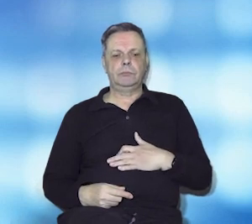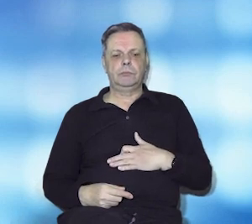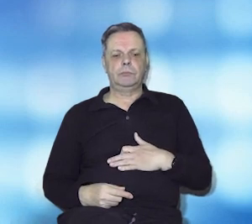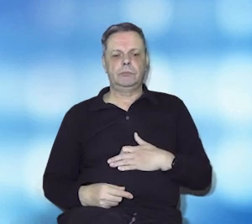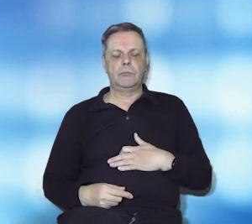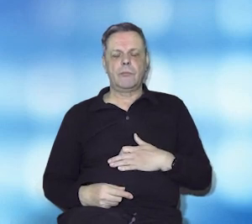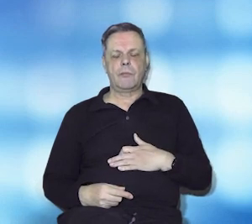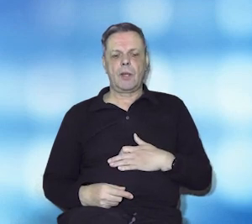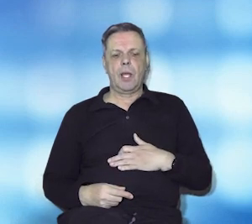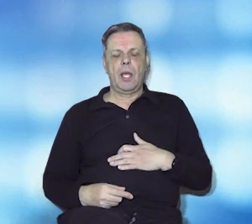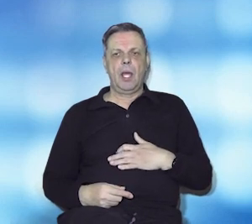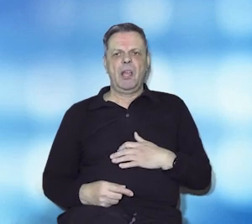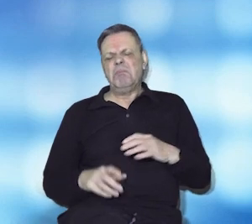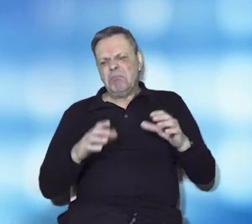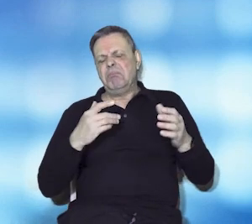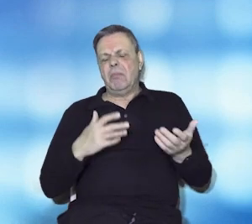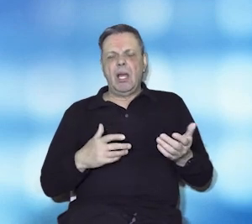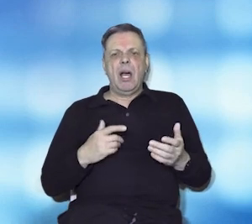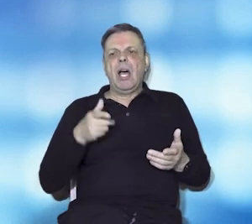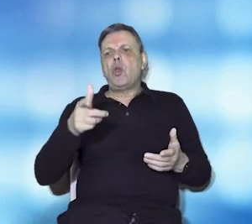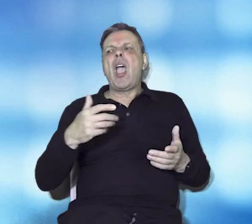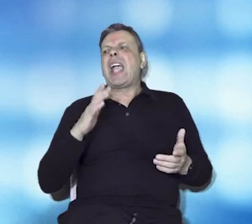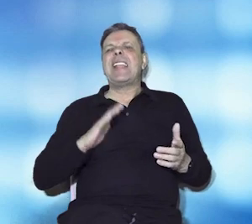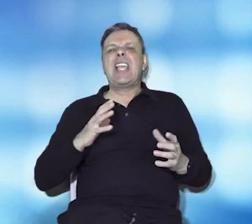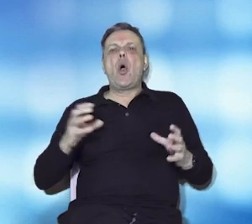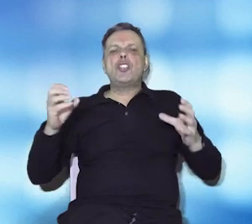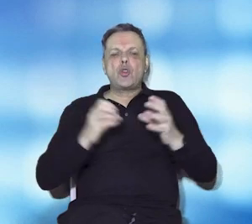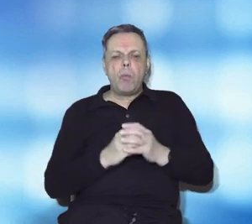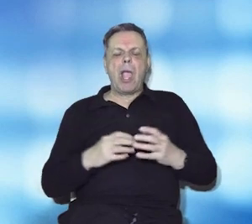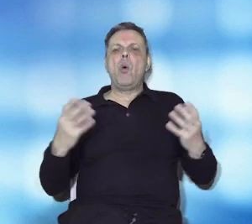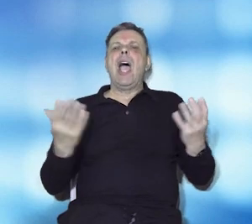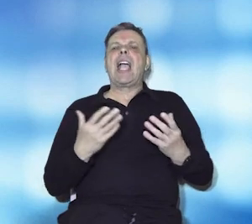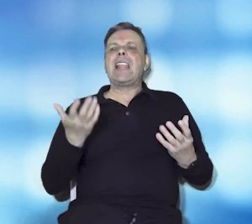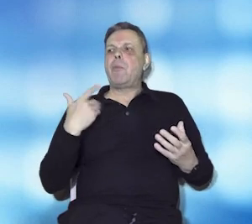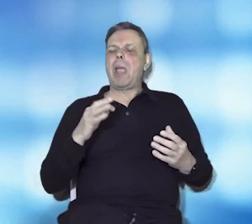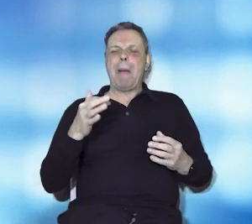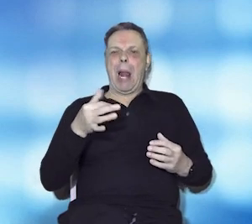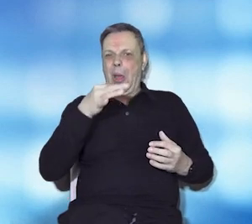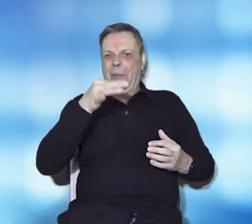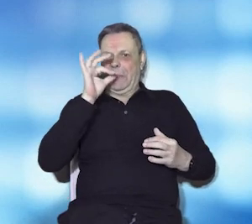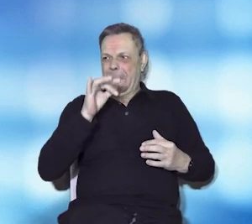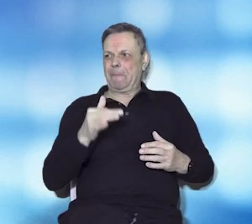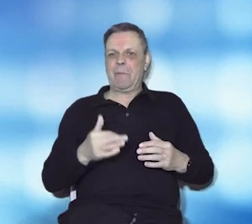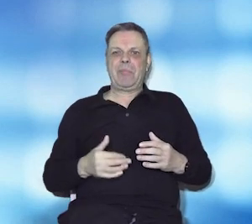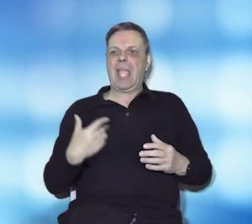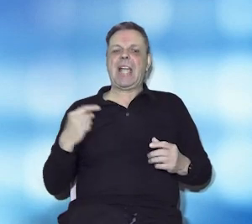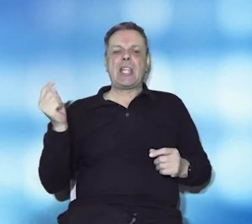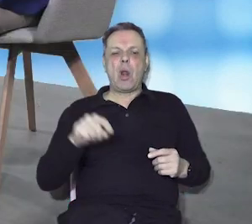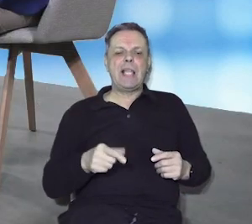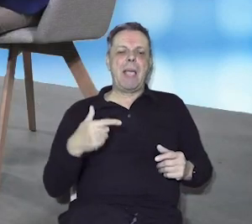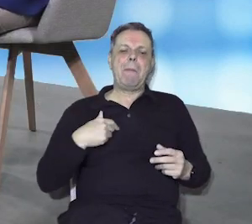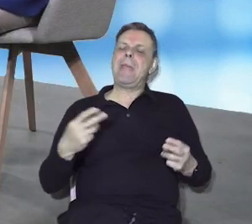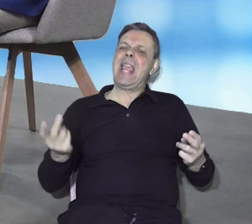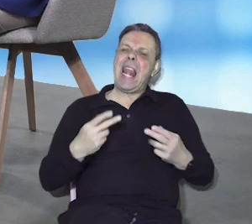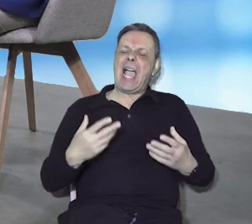tih vjenčanja, ali to je ono kad se gosti skuplja, kad bude onako malo aperitiv i to. Aha. Kad dolaze, onda mi lagano